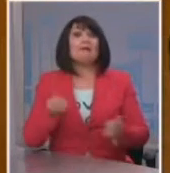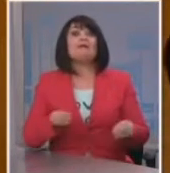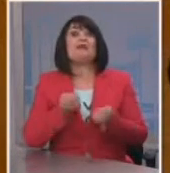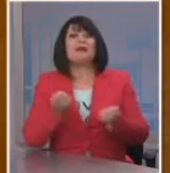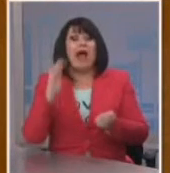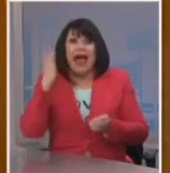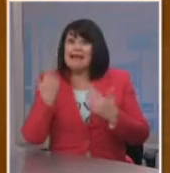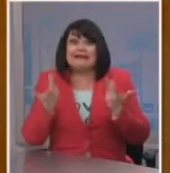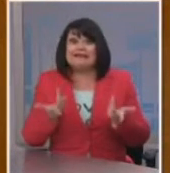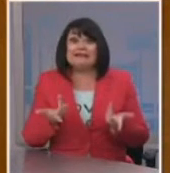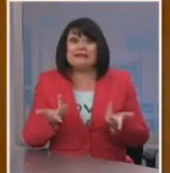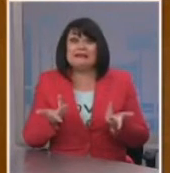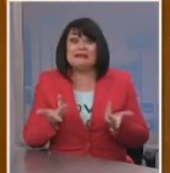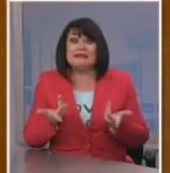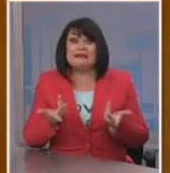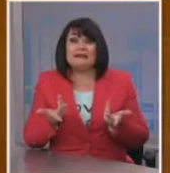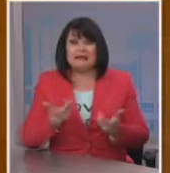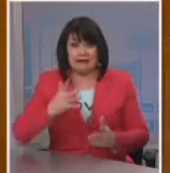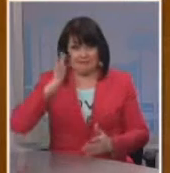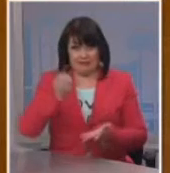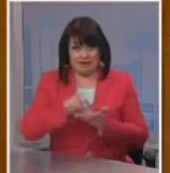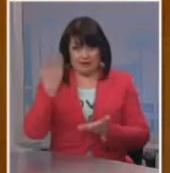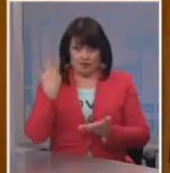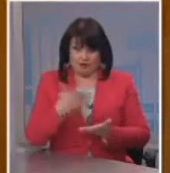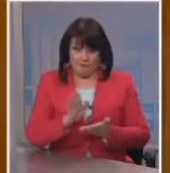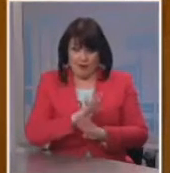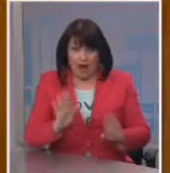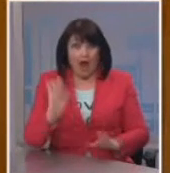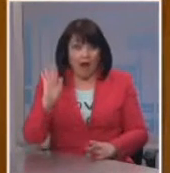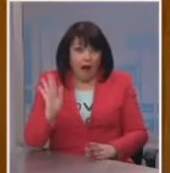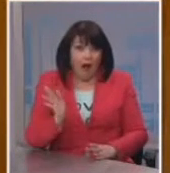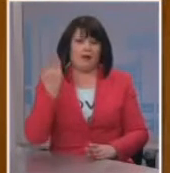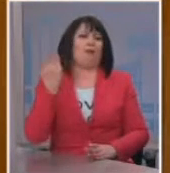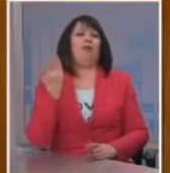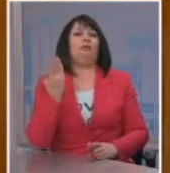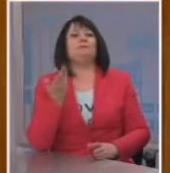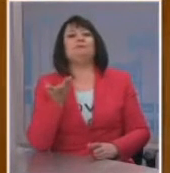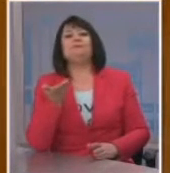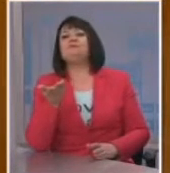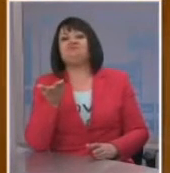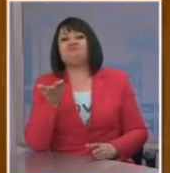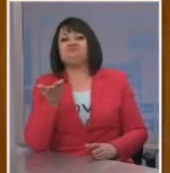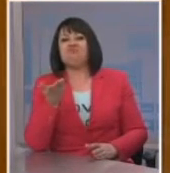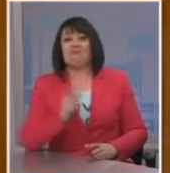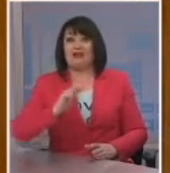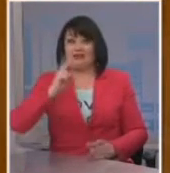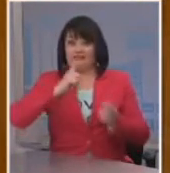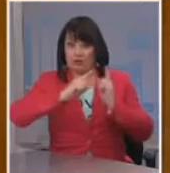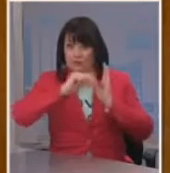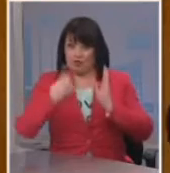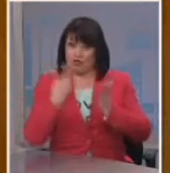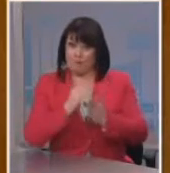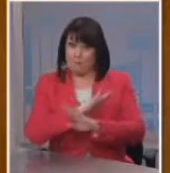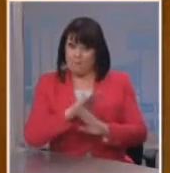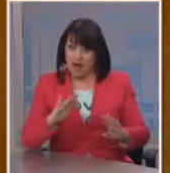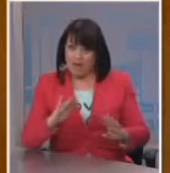τι. Αν είχε ολοκληρωθεί η πέμπτη αξιολόγηση, αν είχε ολοκληρωθεί το δεύτερο μνημόνιο,